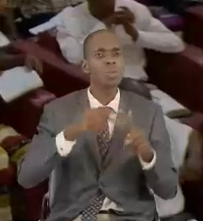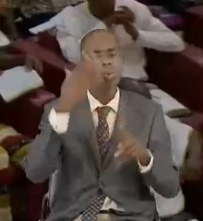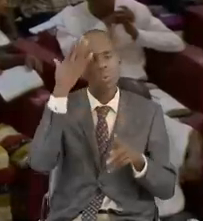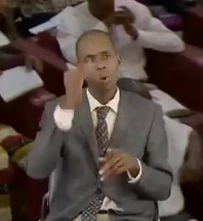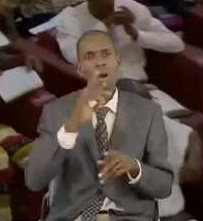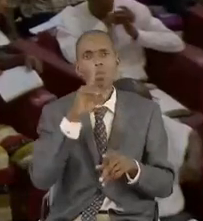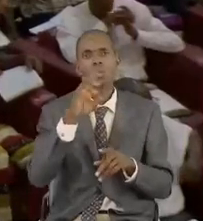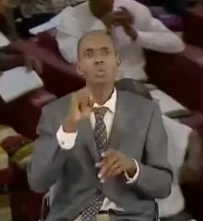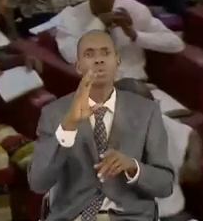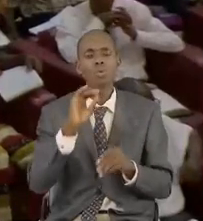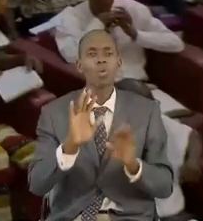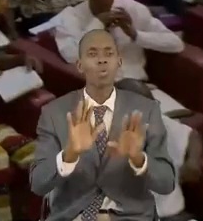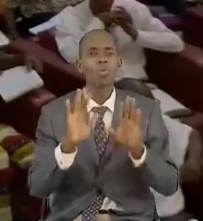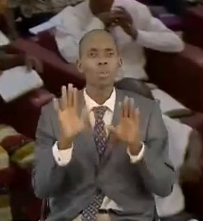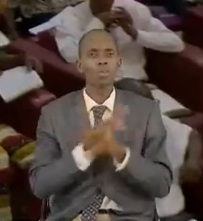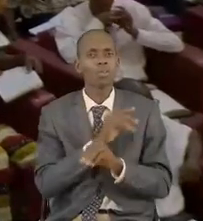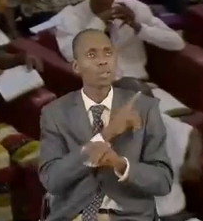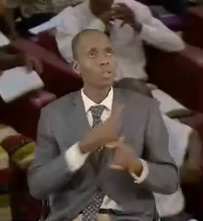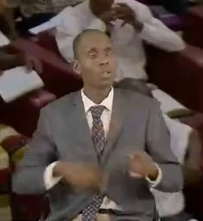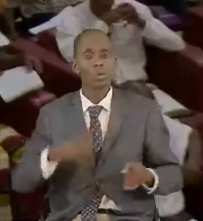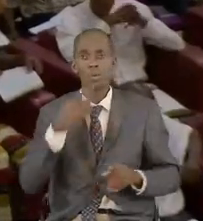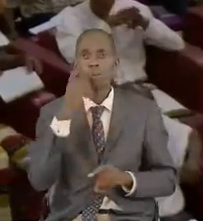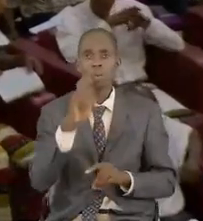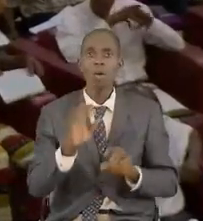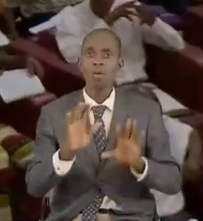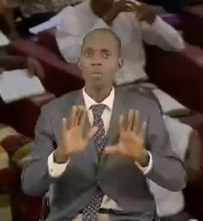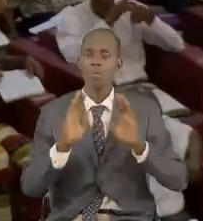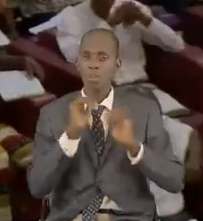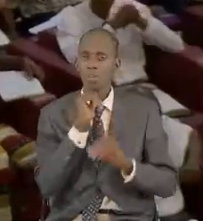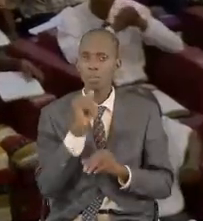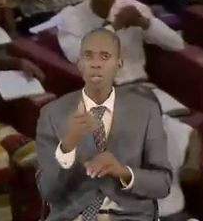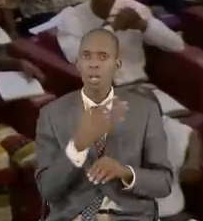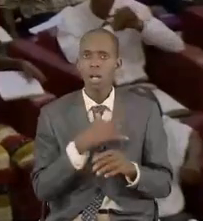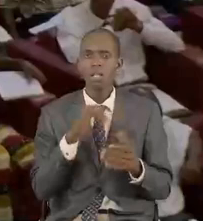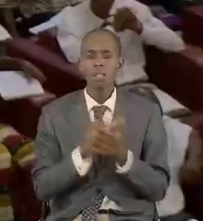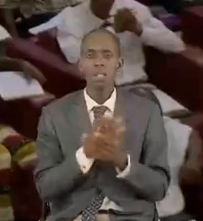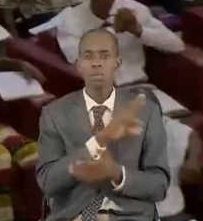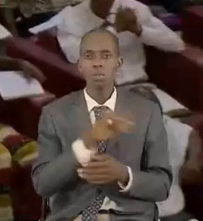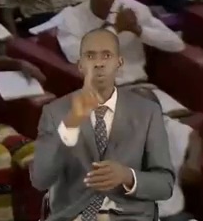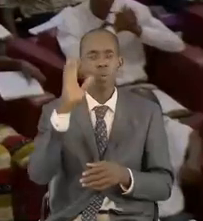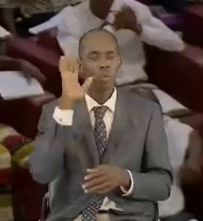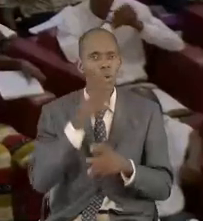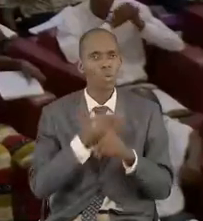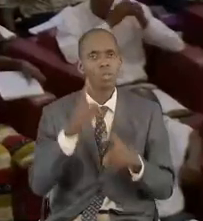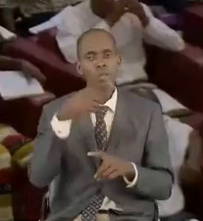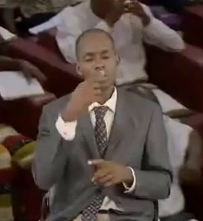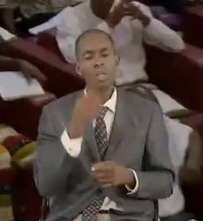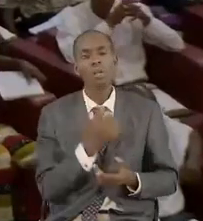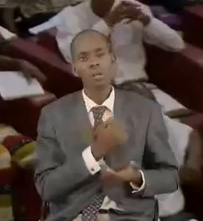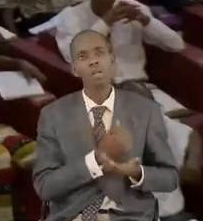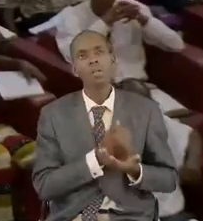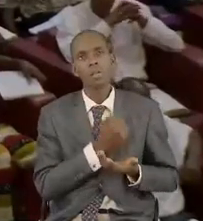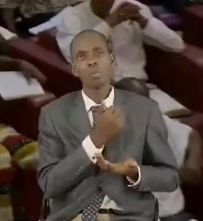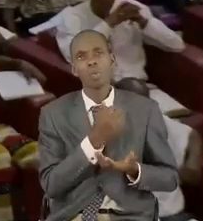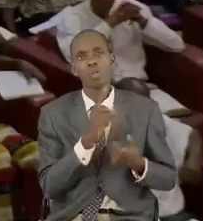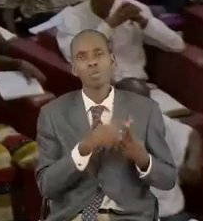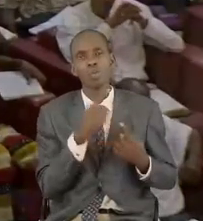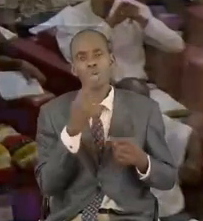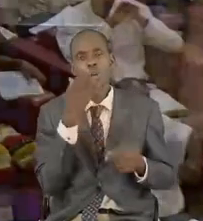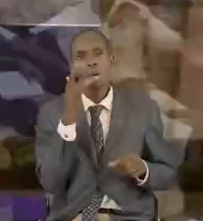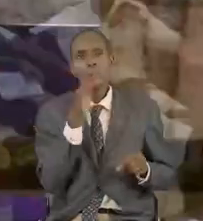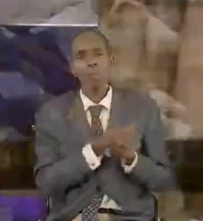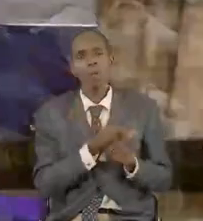gens comme le syndicat ne craint pas pourquoi ne sortez pas pour aller vous dites ah